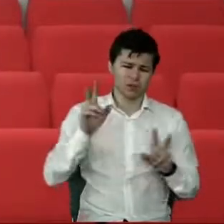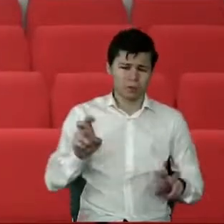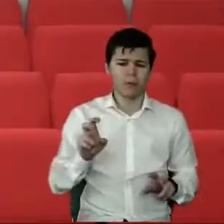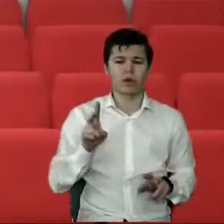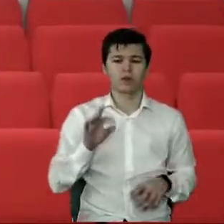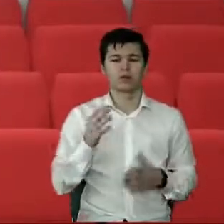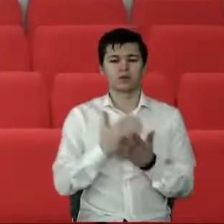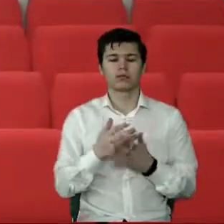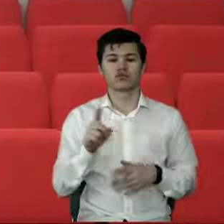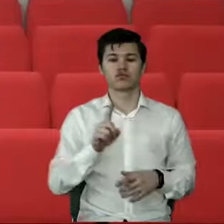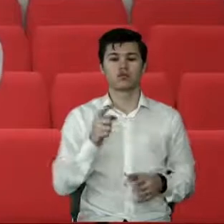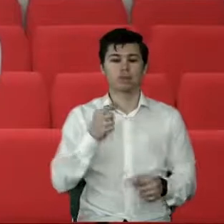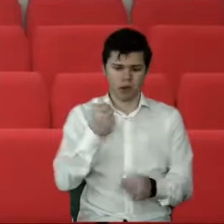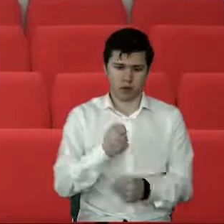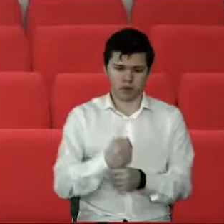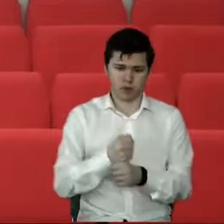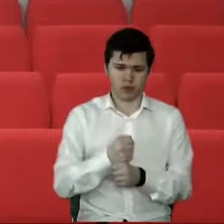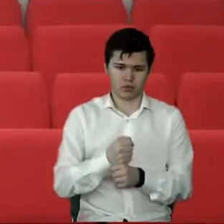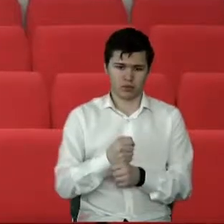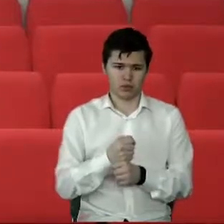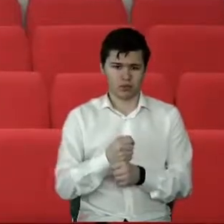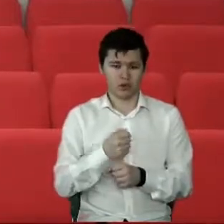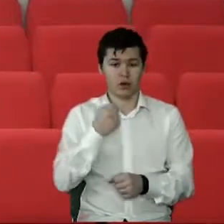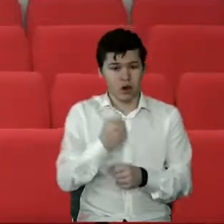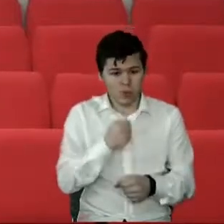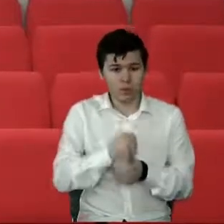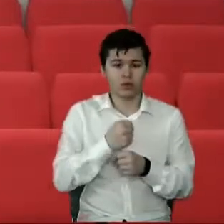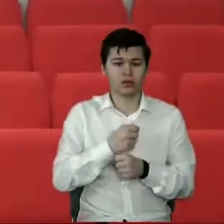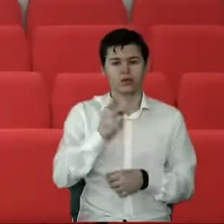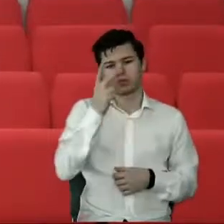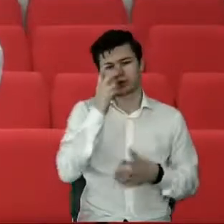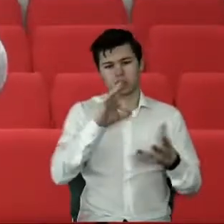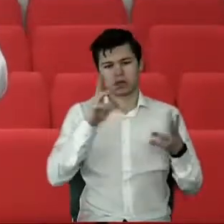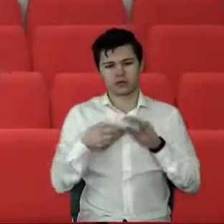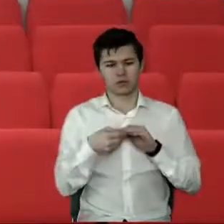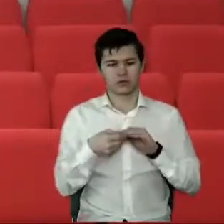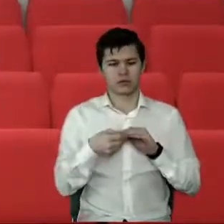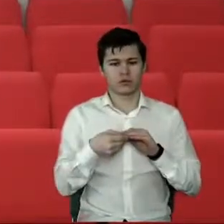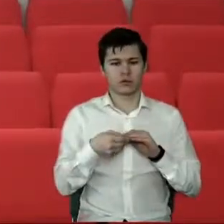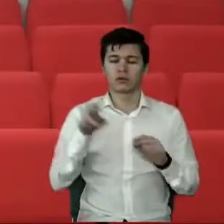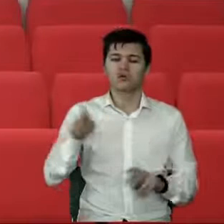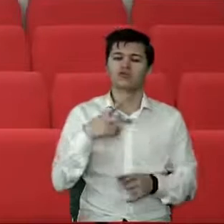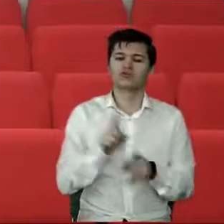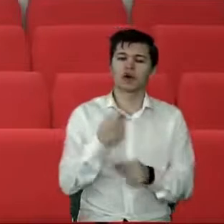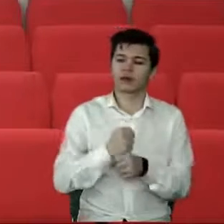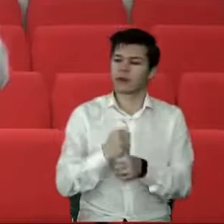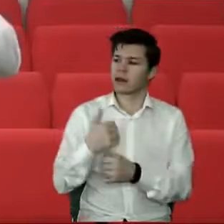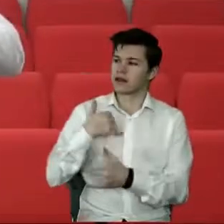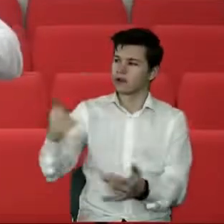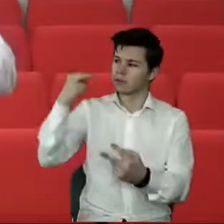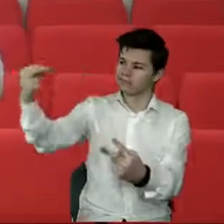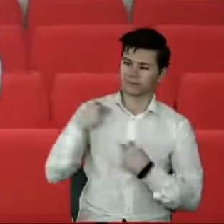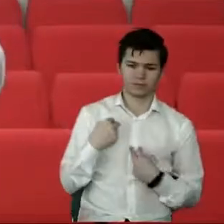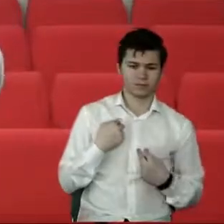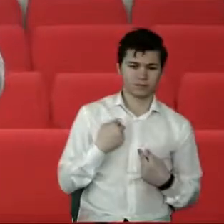увидите результат. Потому что вы делаете это дело не ради общественного одобрения, не ради того, что вас похвалят, оценят, а ради того,